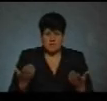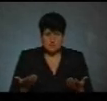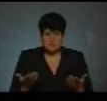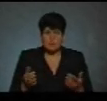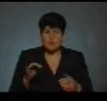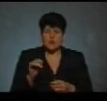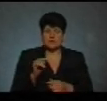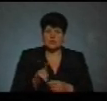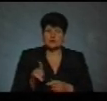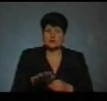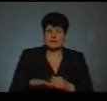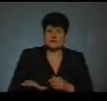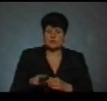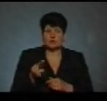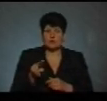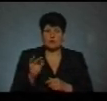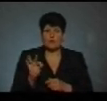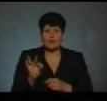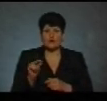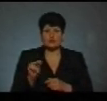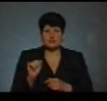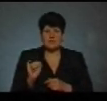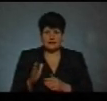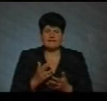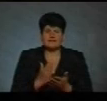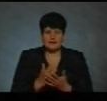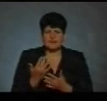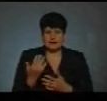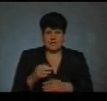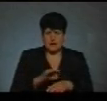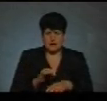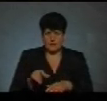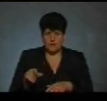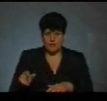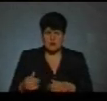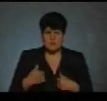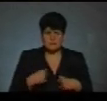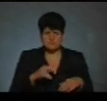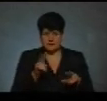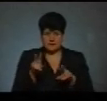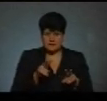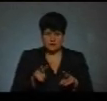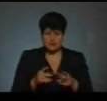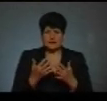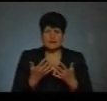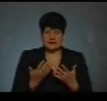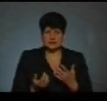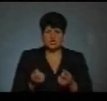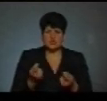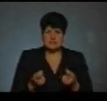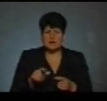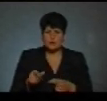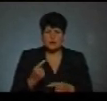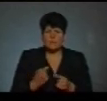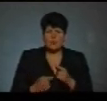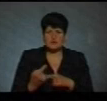Про те, що на території Почаєва є декілька хворих, а ми відслідковували вже декілька джерел, це люди, які